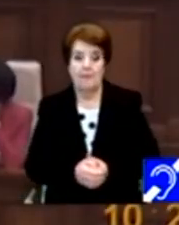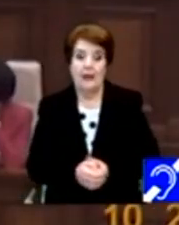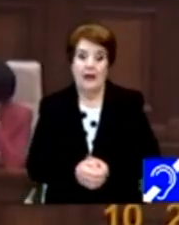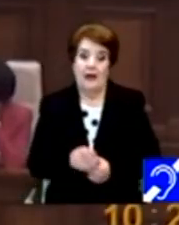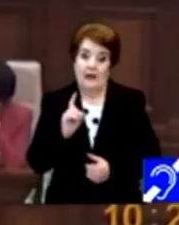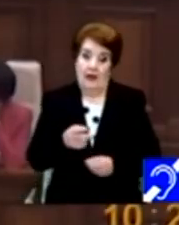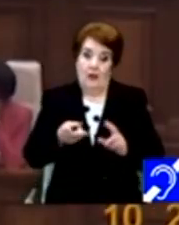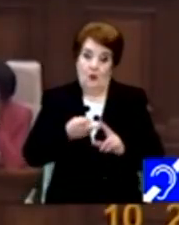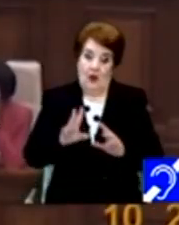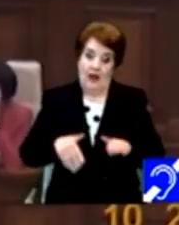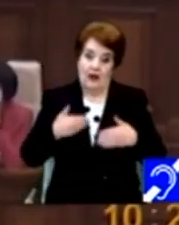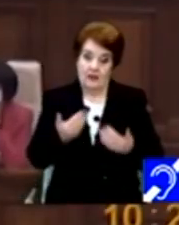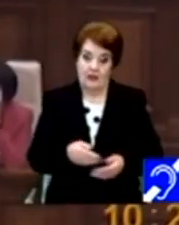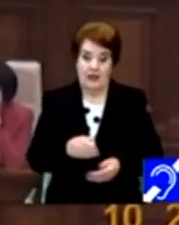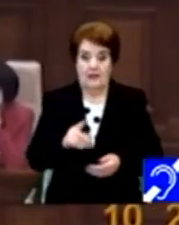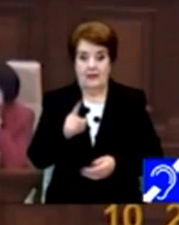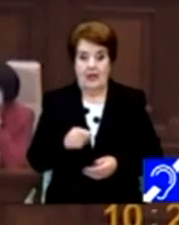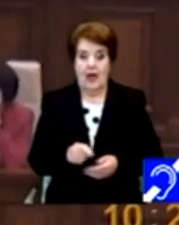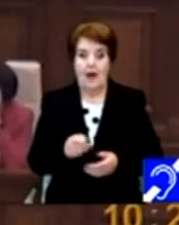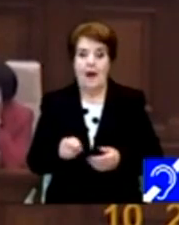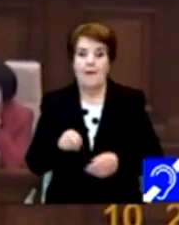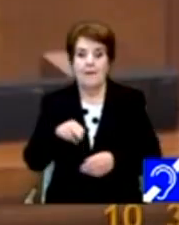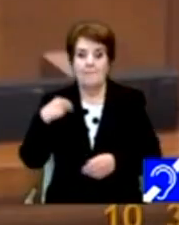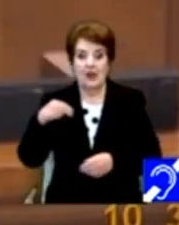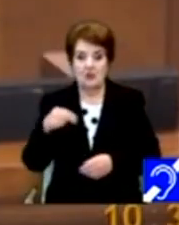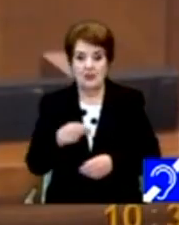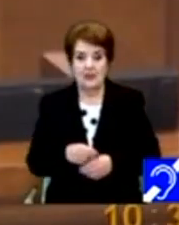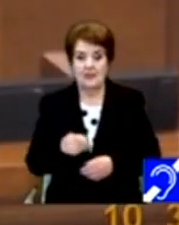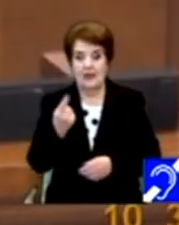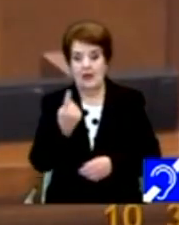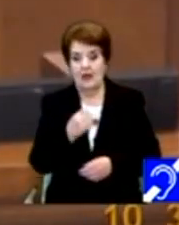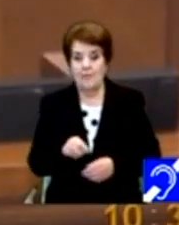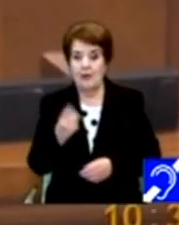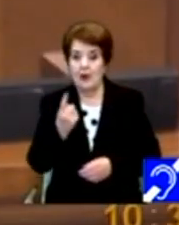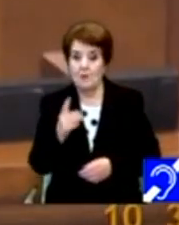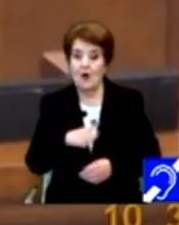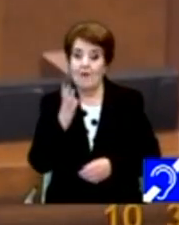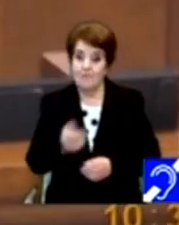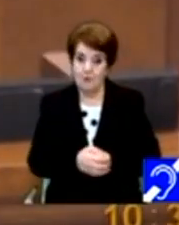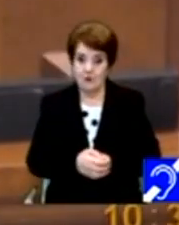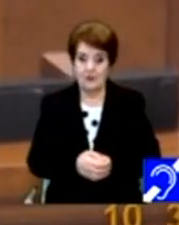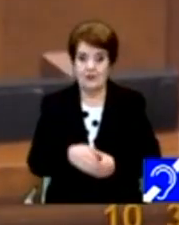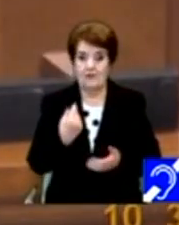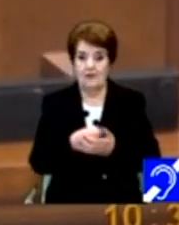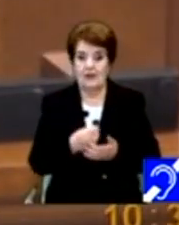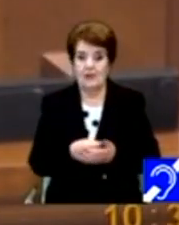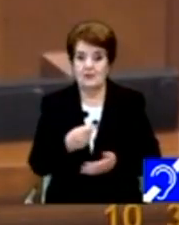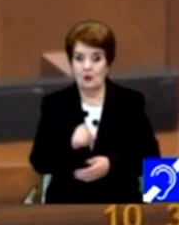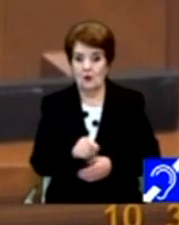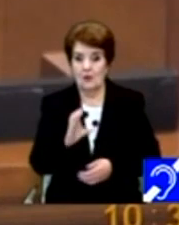este al doilea candidat desemnat de președintele Republicii Moldova la funcția de premier. Primul a fost ex-ministrul finanțelor din